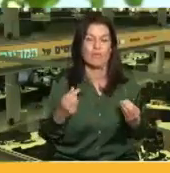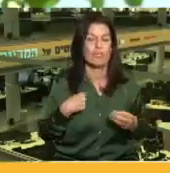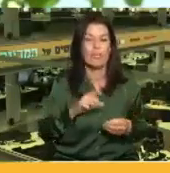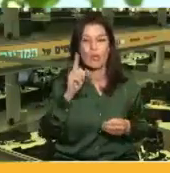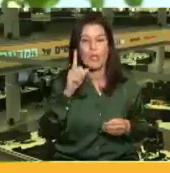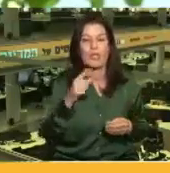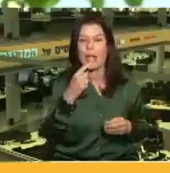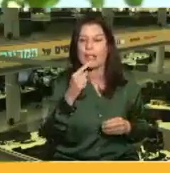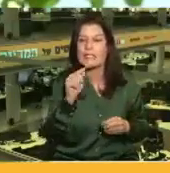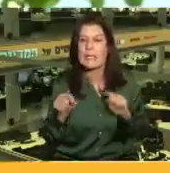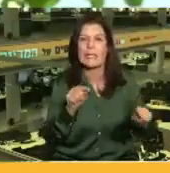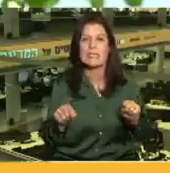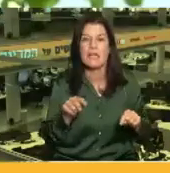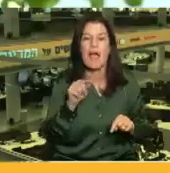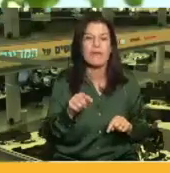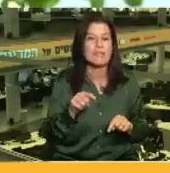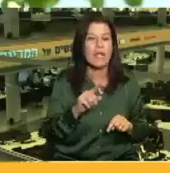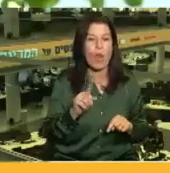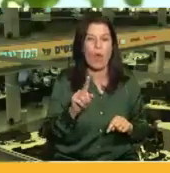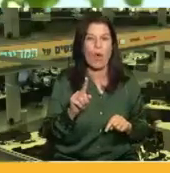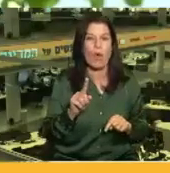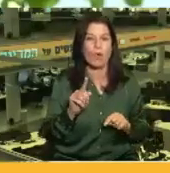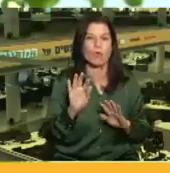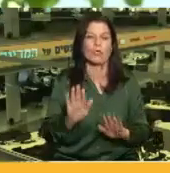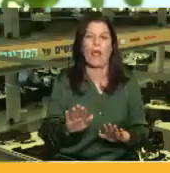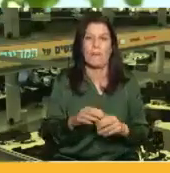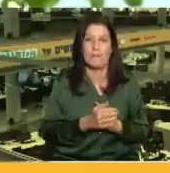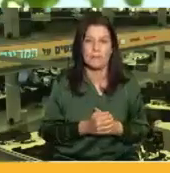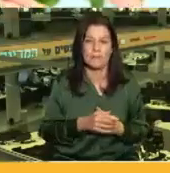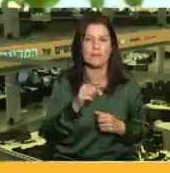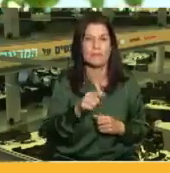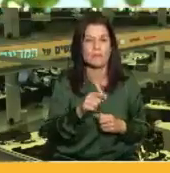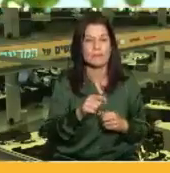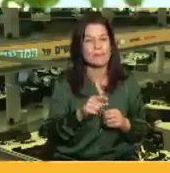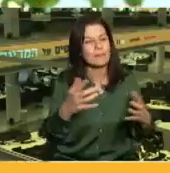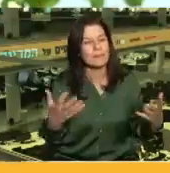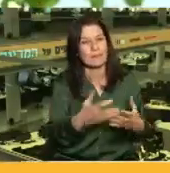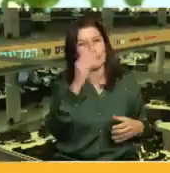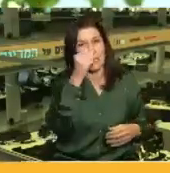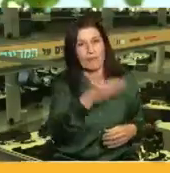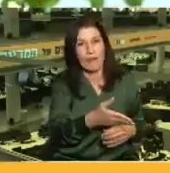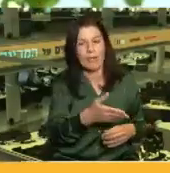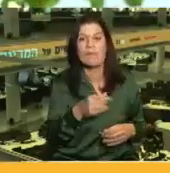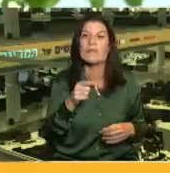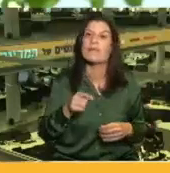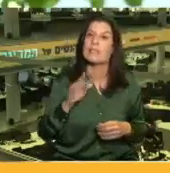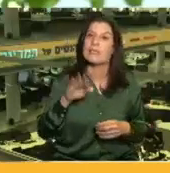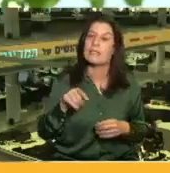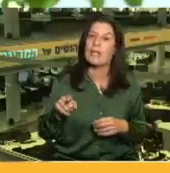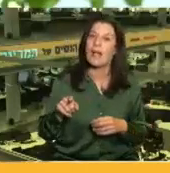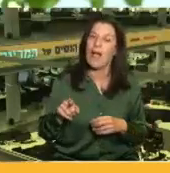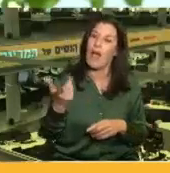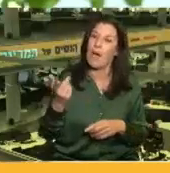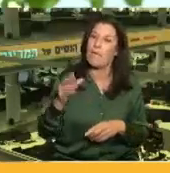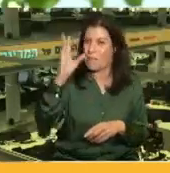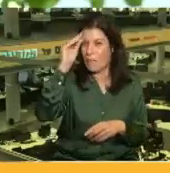פשוט לא שם, זה יותר שם, זה יותר בברדרהוד הגברי, זה בטח בכל מה שקשור, בכל החבר'ה שמערכים אחד את השני, והם